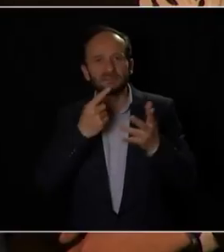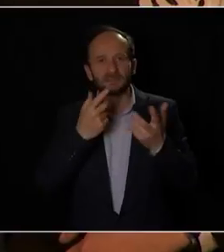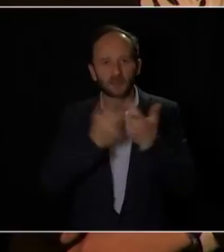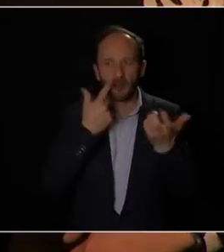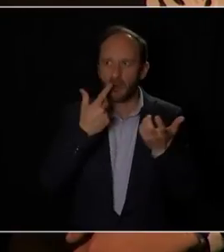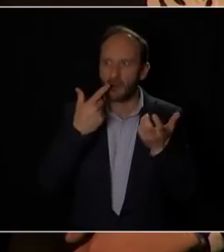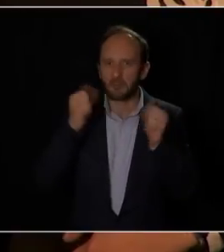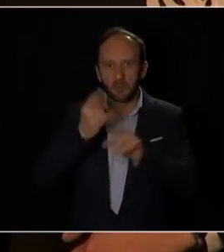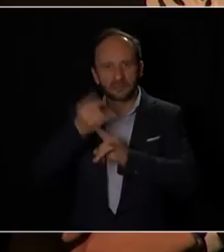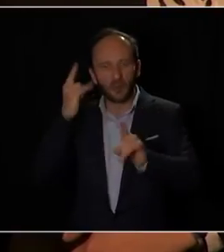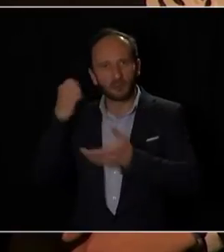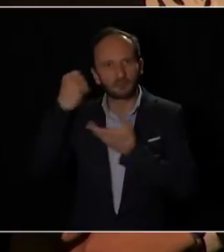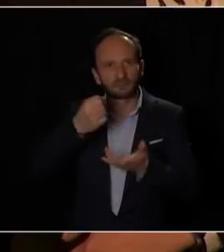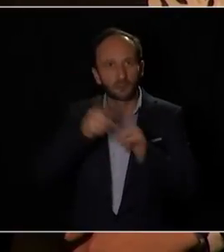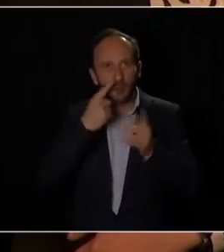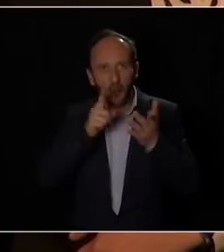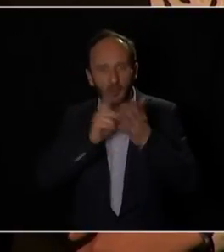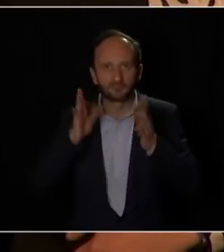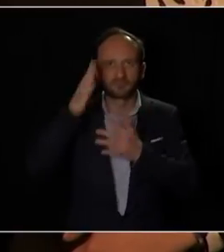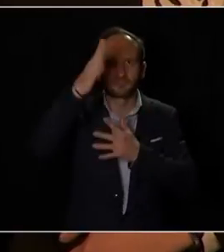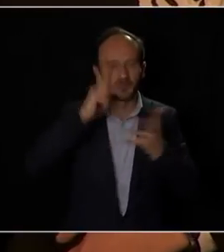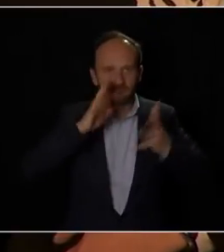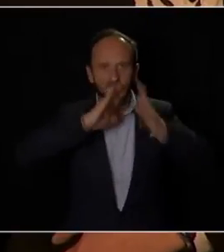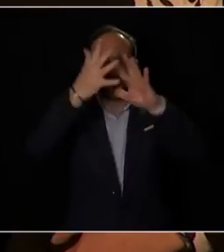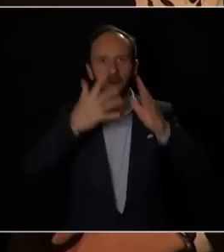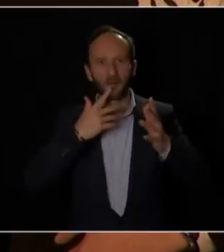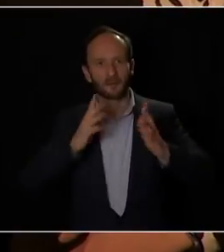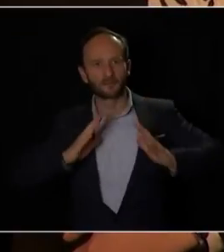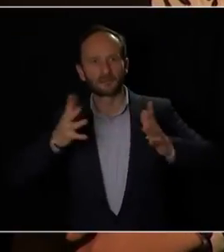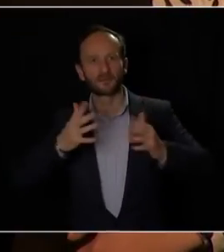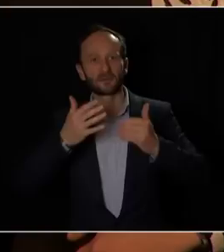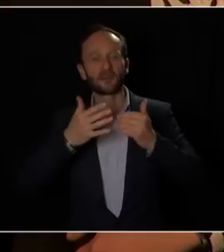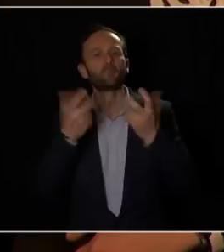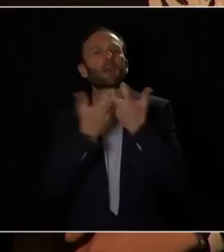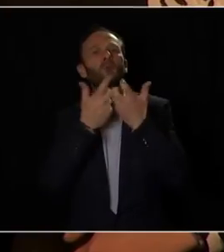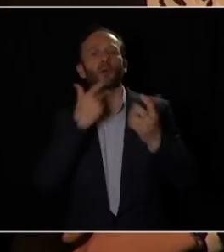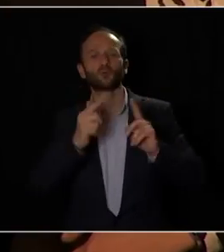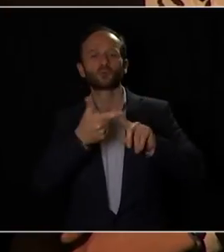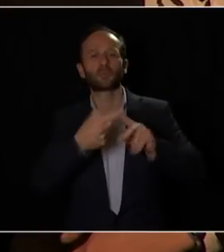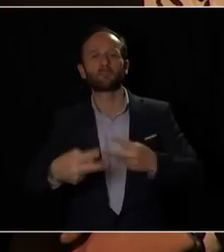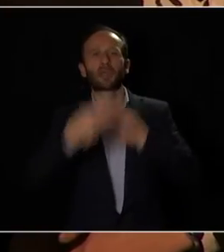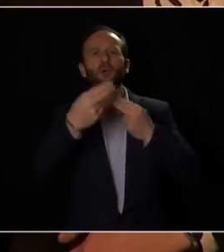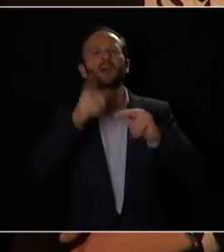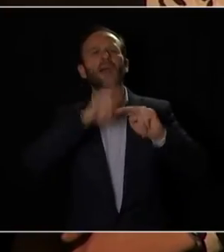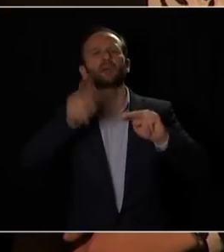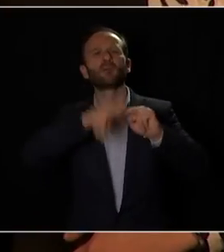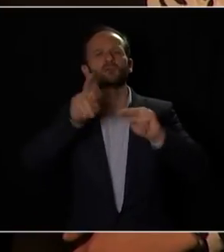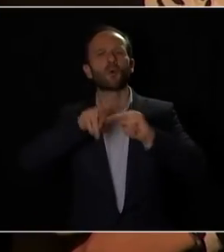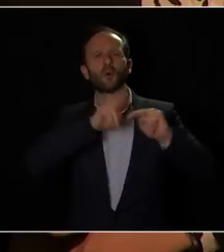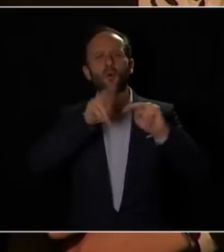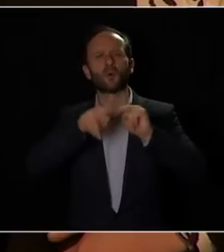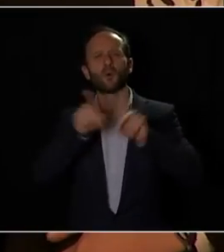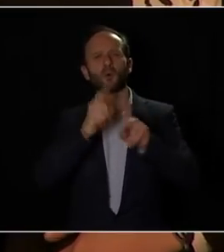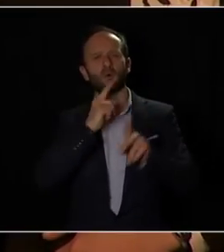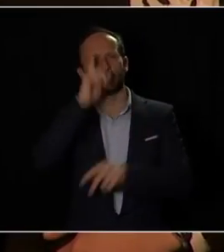nouveau qui viendra conforter à terme la seconde et dernière tranche des rénovations, des travaux de rénovation